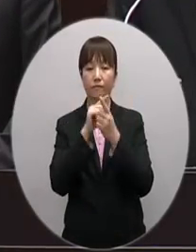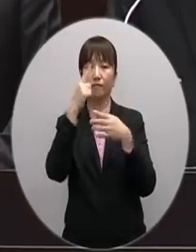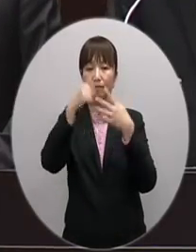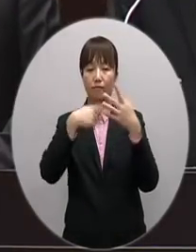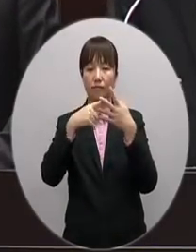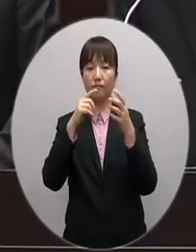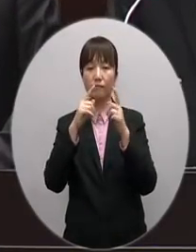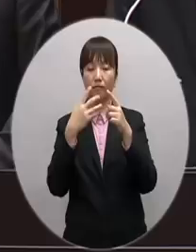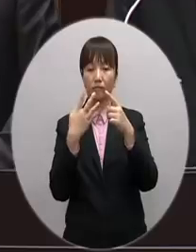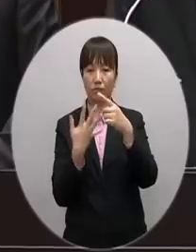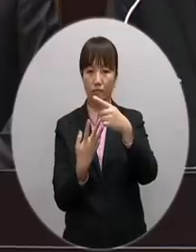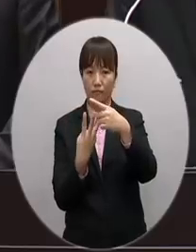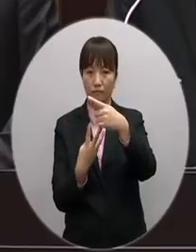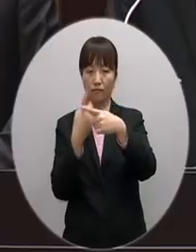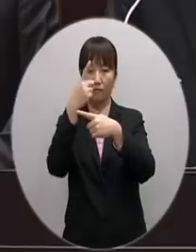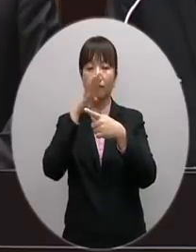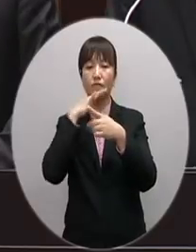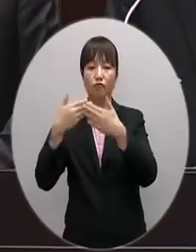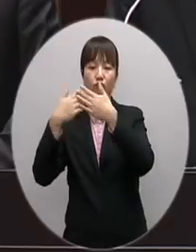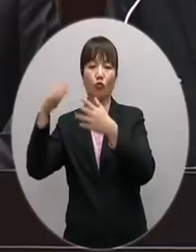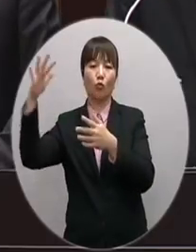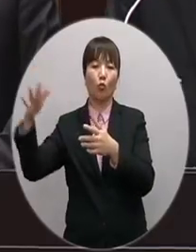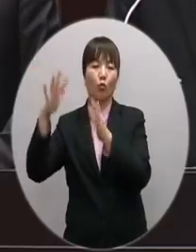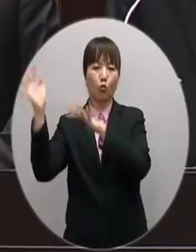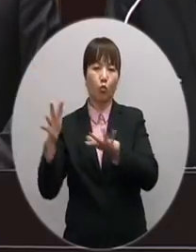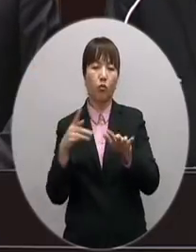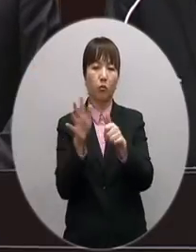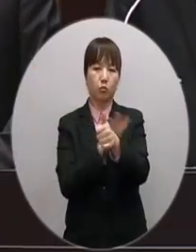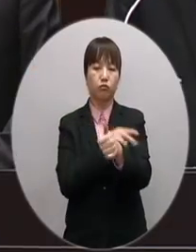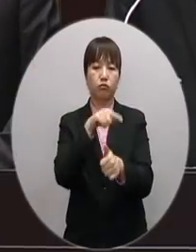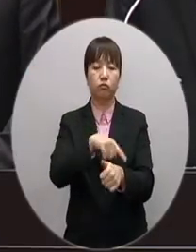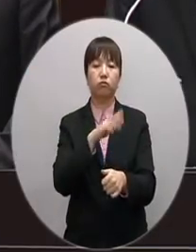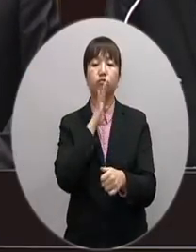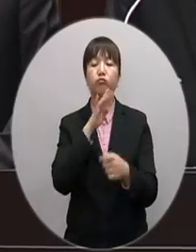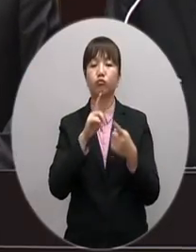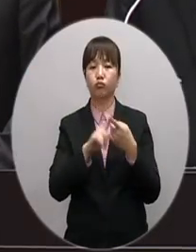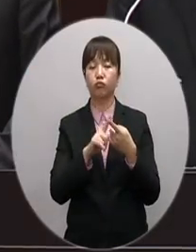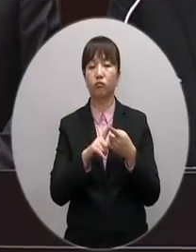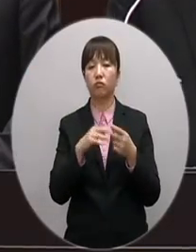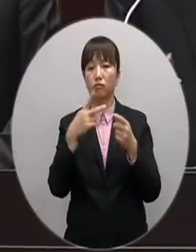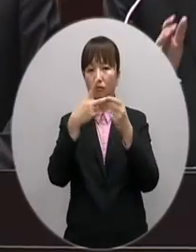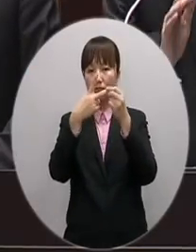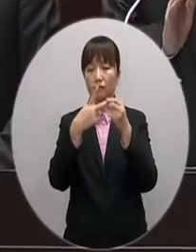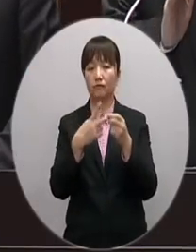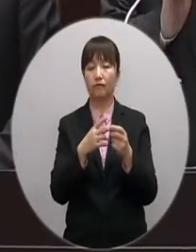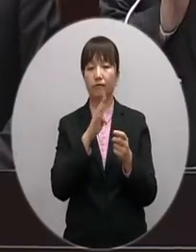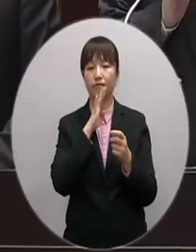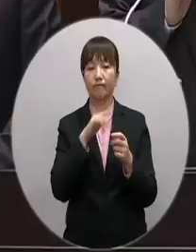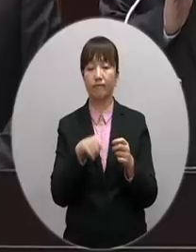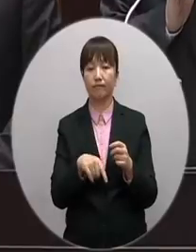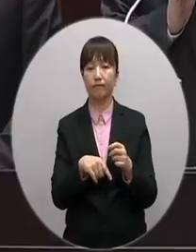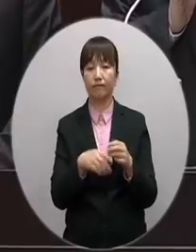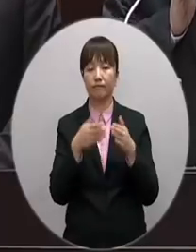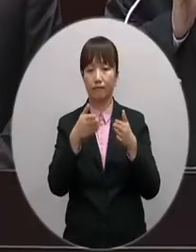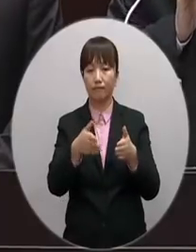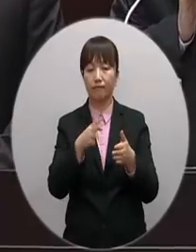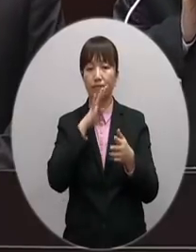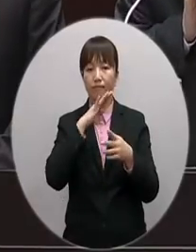染源有1/3来自中国大陆，这是事实。那第二个呢，我们